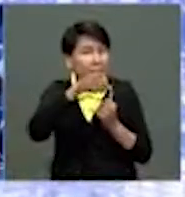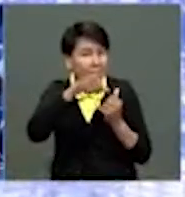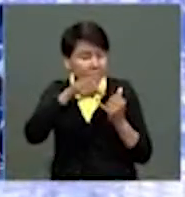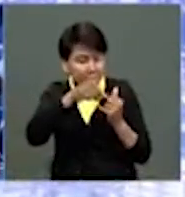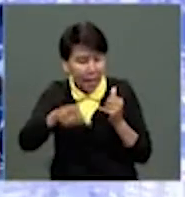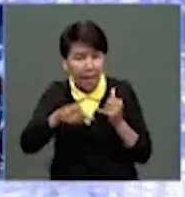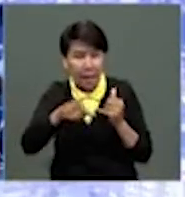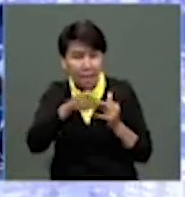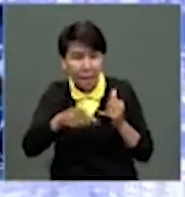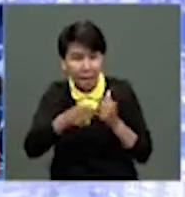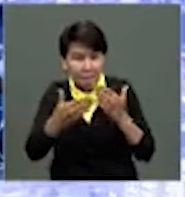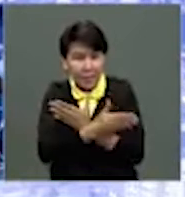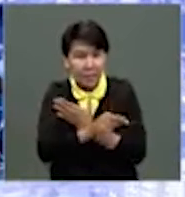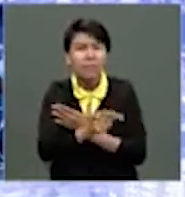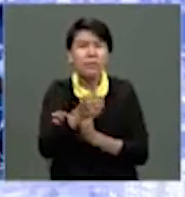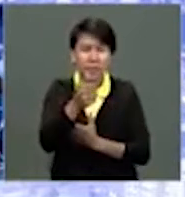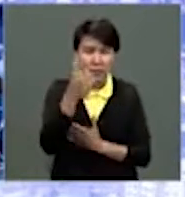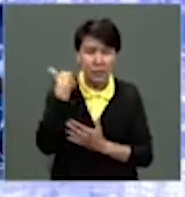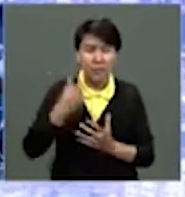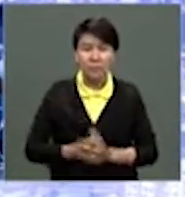เนี่ยนะครับเรื่องของการผ่าตัดแปลงเพศอารีย์ว่าทำอะไรทั้งหลายเนี่ยบางเรื่องก็สามารถทำได้นะครับเริ่มPlastic surgery